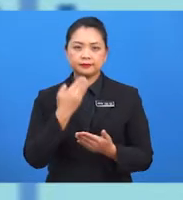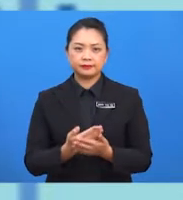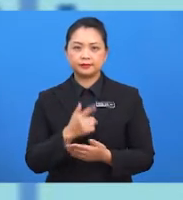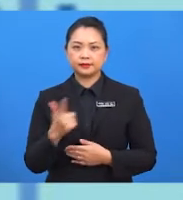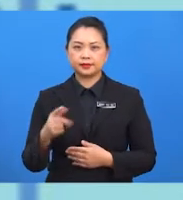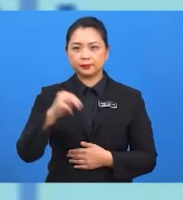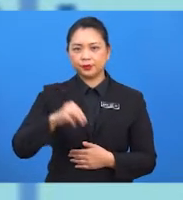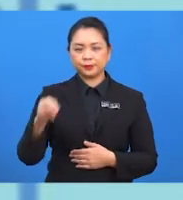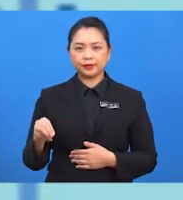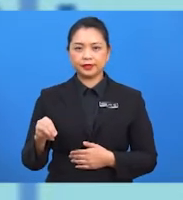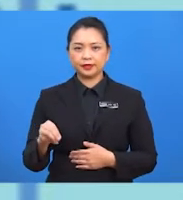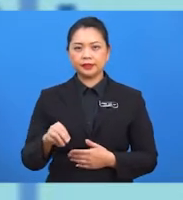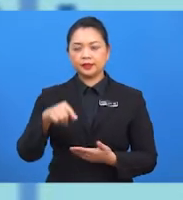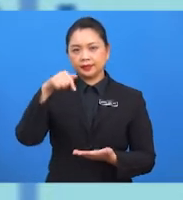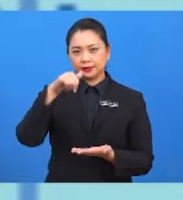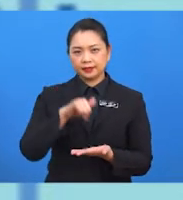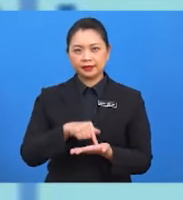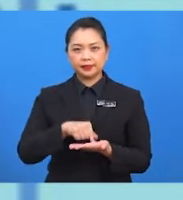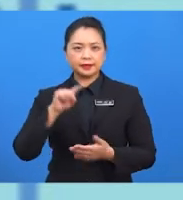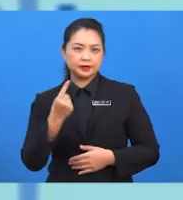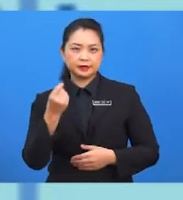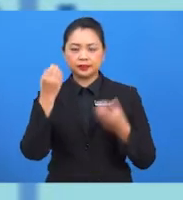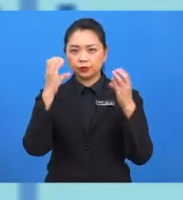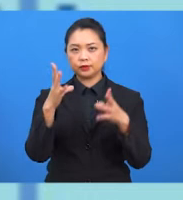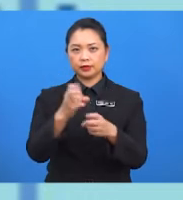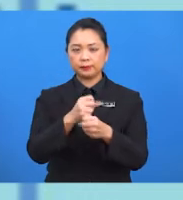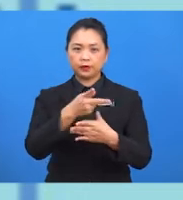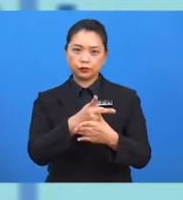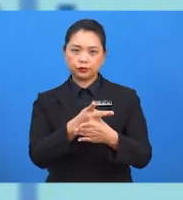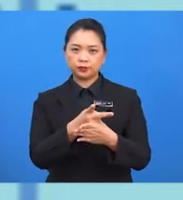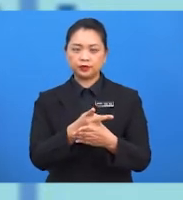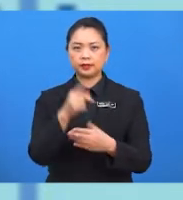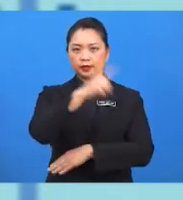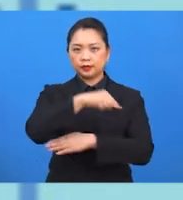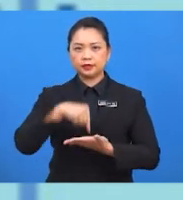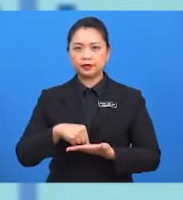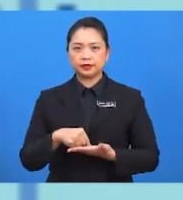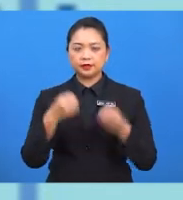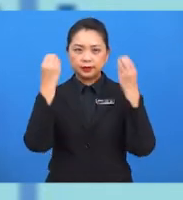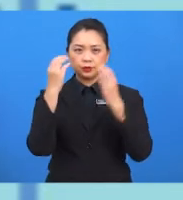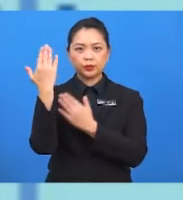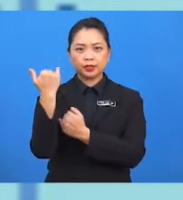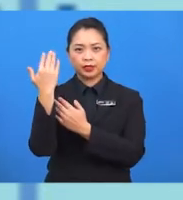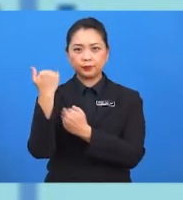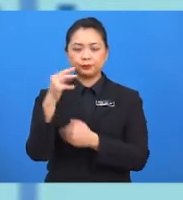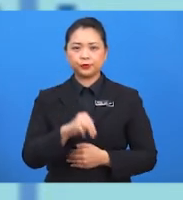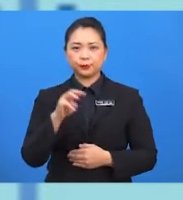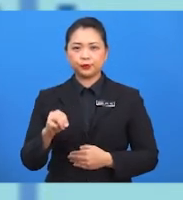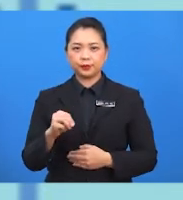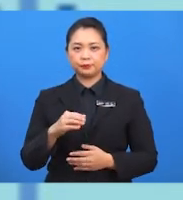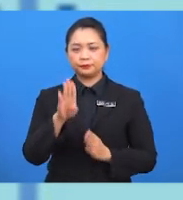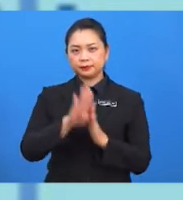Hai mbak yang murid-murid ini saja yang dapat Cikgu kongsikan untuk hari ini Hai Cikgu harap